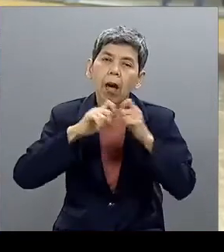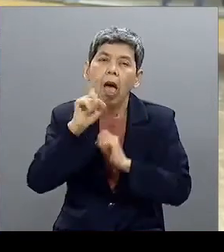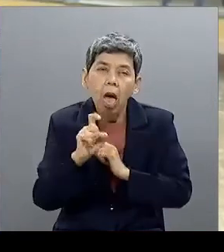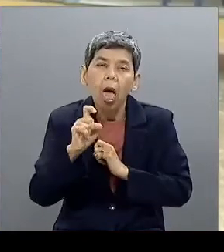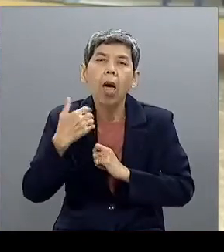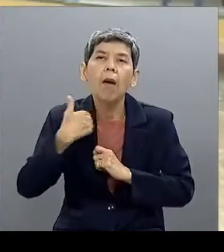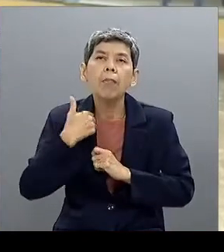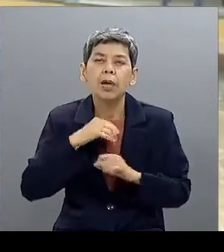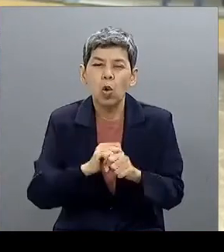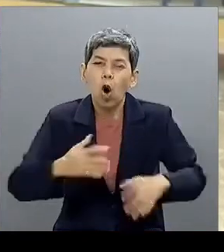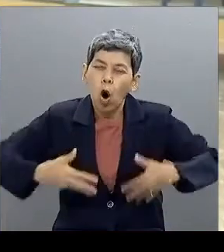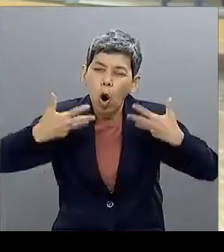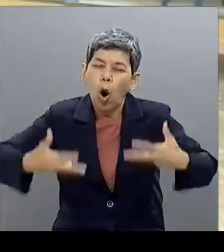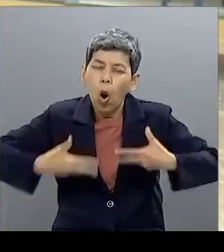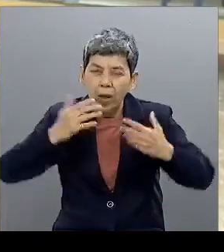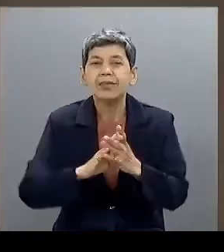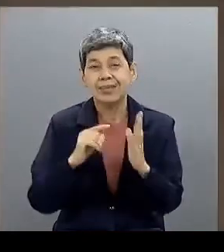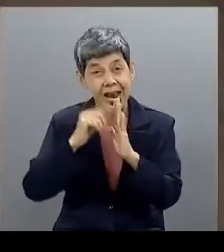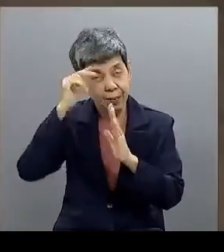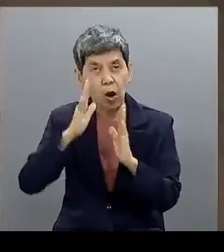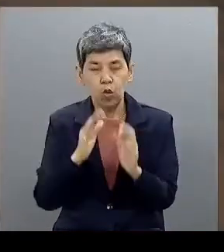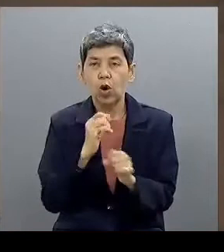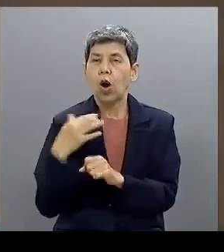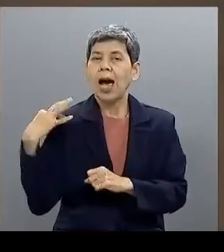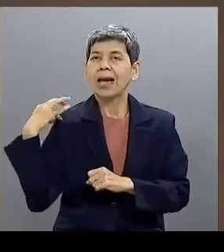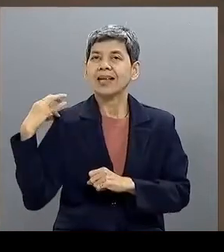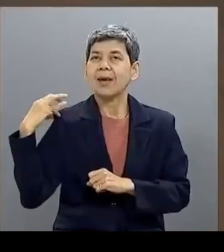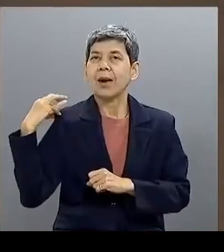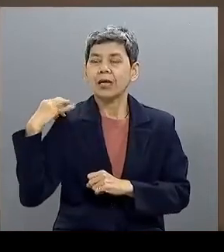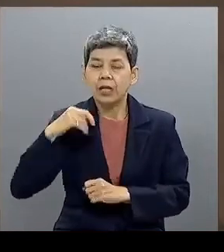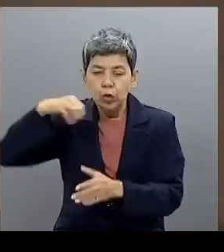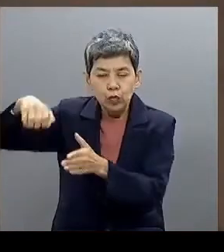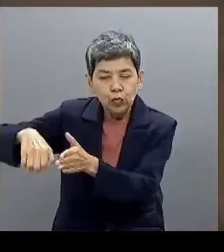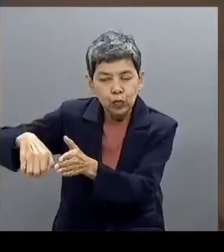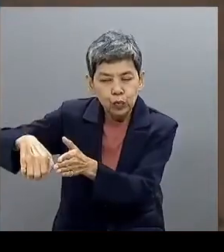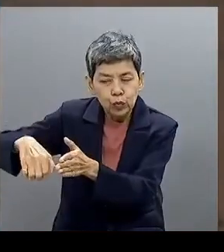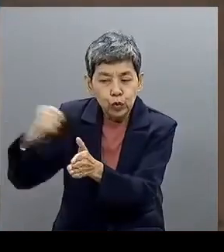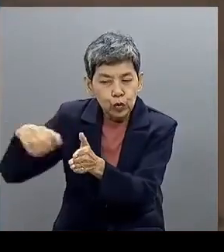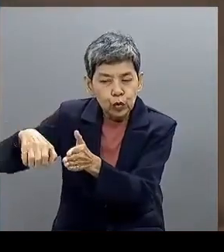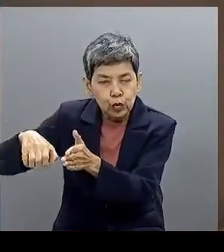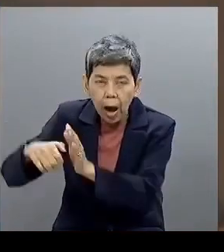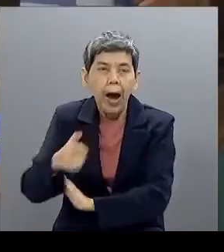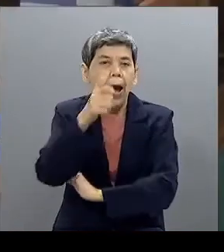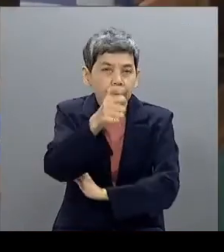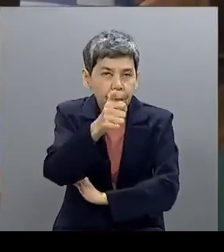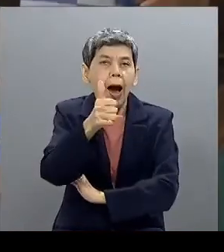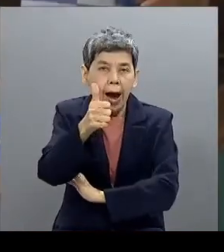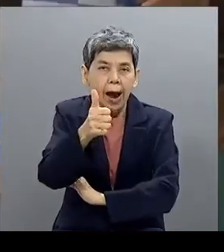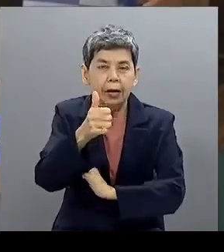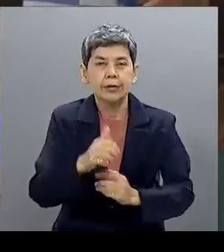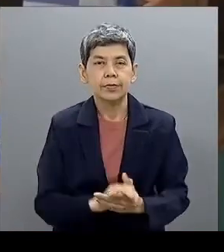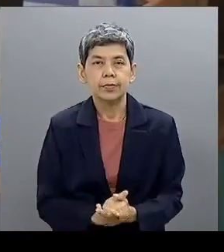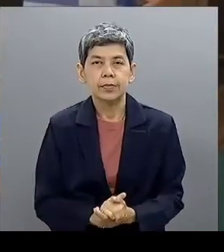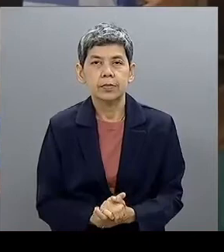าศที่ร้อนจัดเจ้าหน้าที่อสม.ต้องนำไปแช่กระติกน้ำแข็งนะครับเพื่อเป็นการแก้ปัญหาเฉพาะหน้าครับ